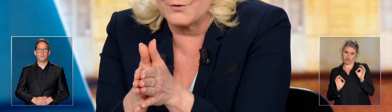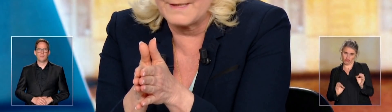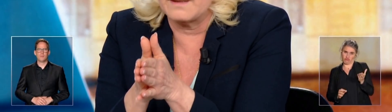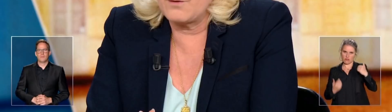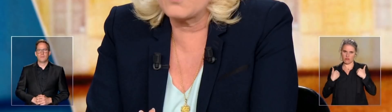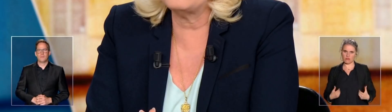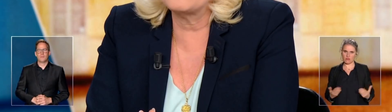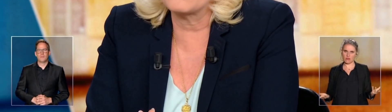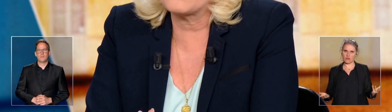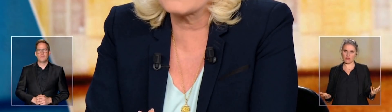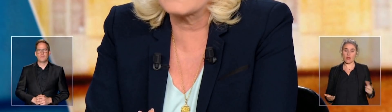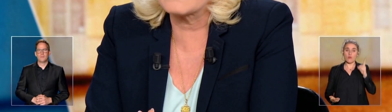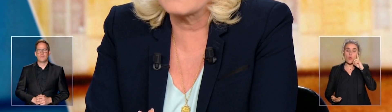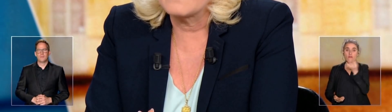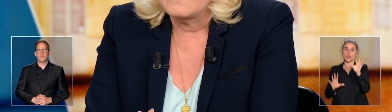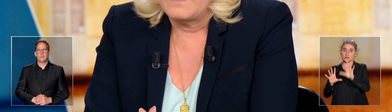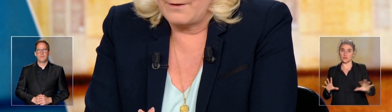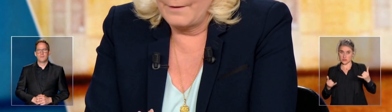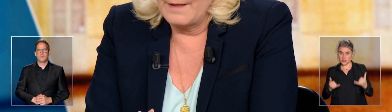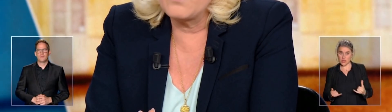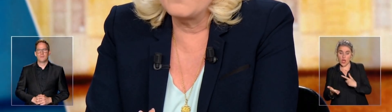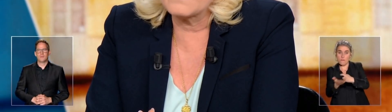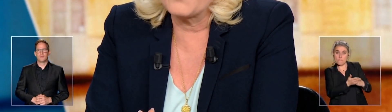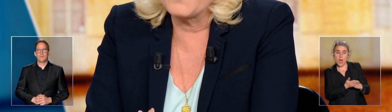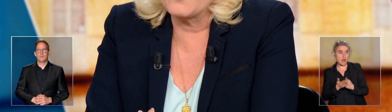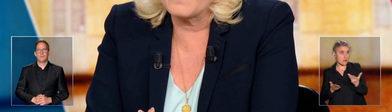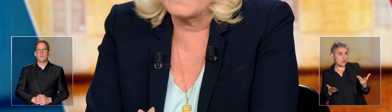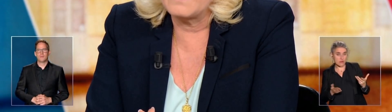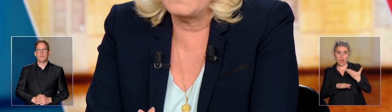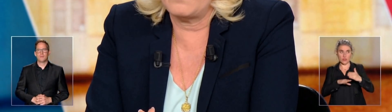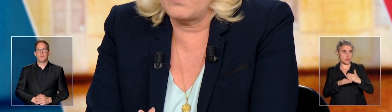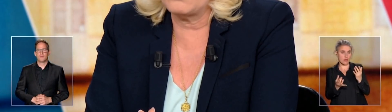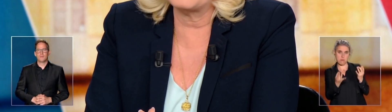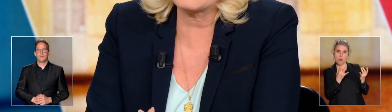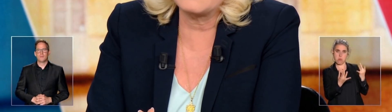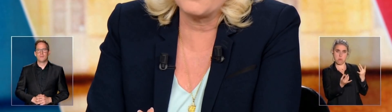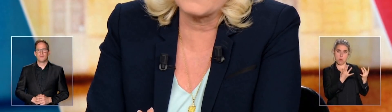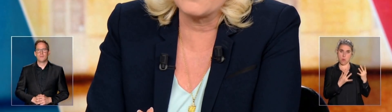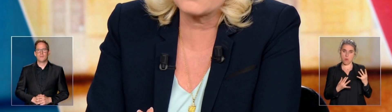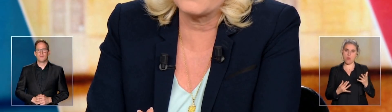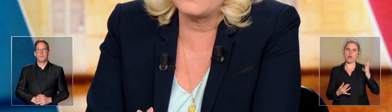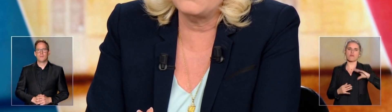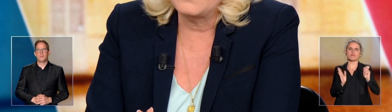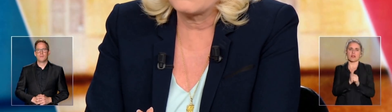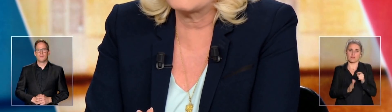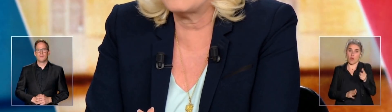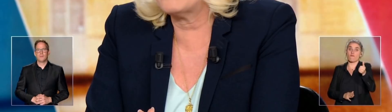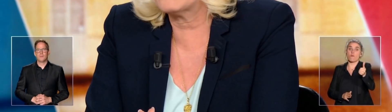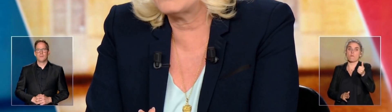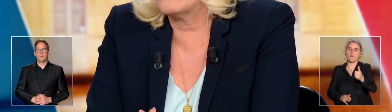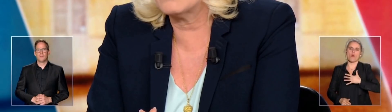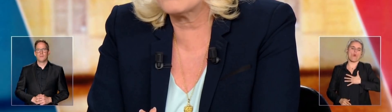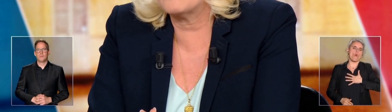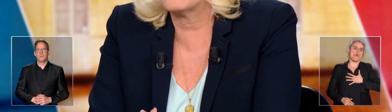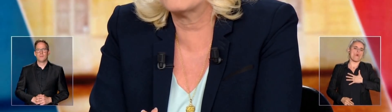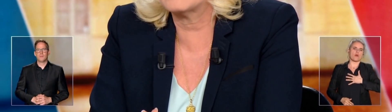yeux que je tiens aucune banque française n'a voulu m'accorder de près et vous trouviez ça l'époque tellement scandaleux que vous avez fait